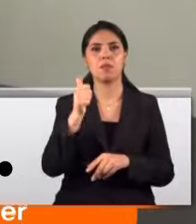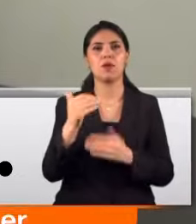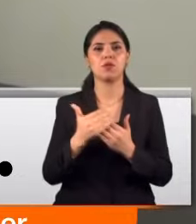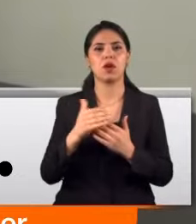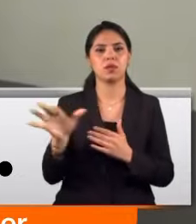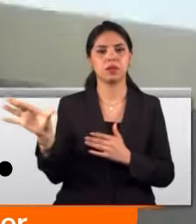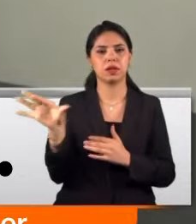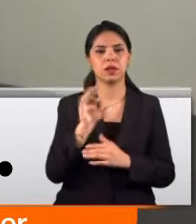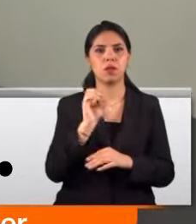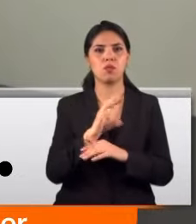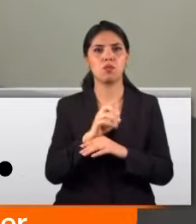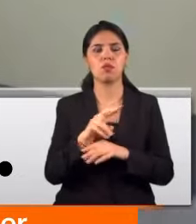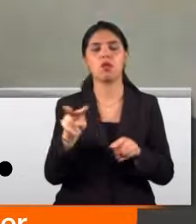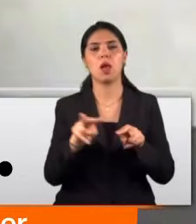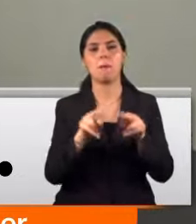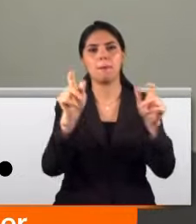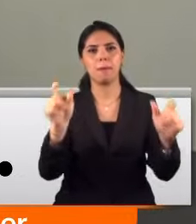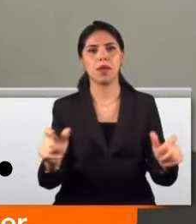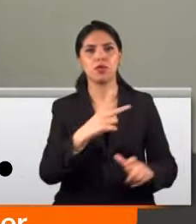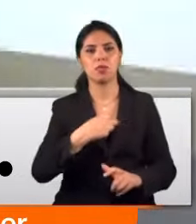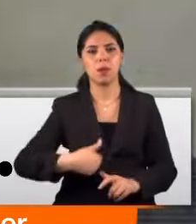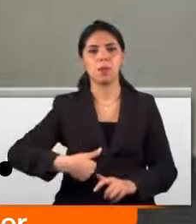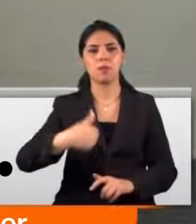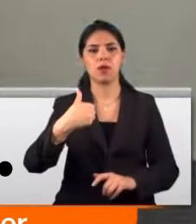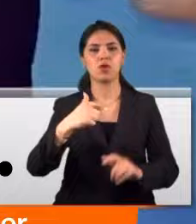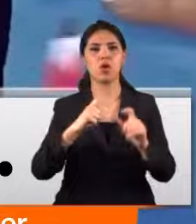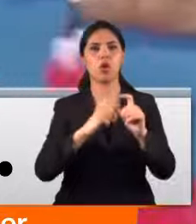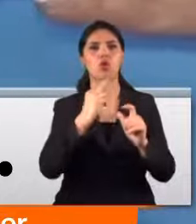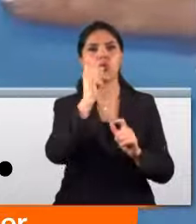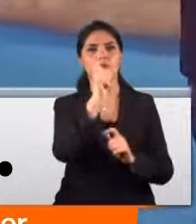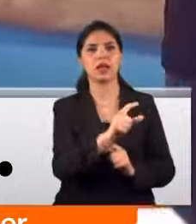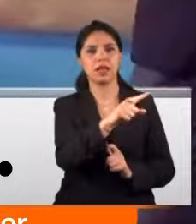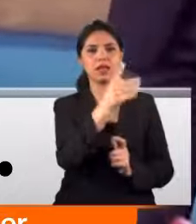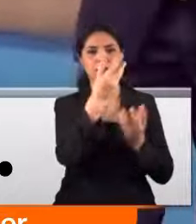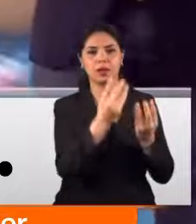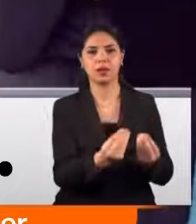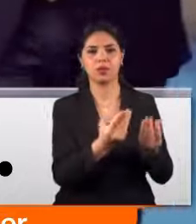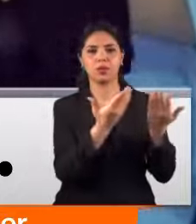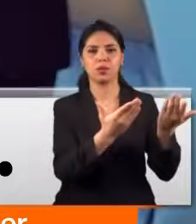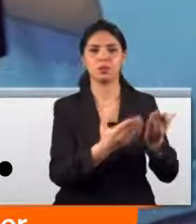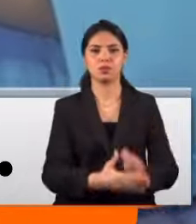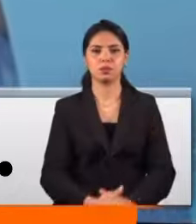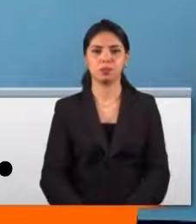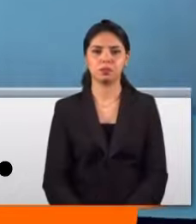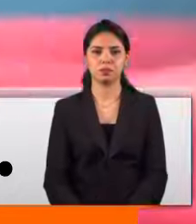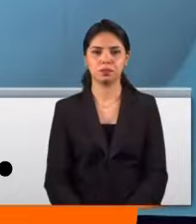atayan Muğla'nın Menteşe Belediye Başkanı Gonca Köksal oldu. Sayın Gonca Köksal